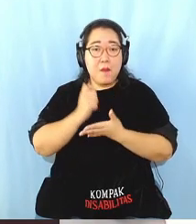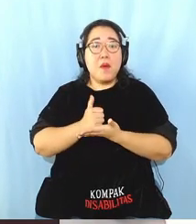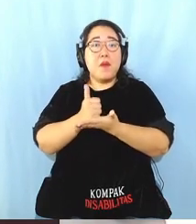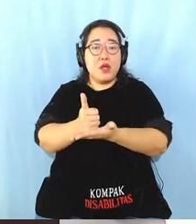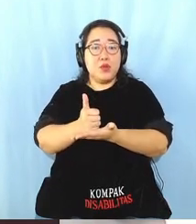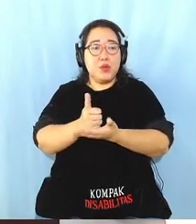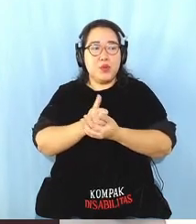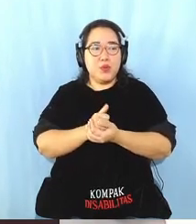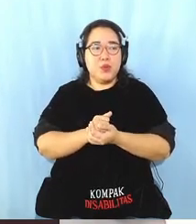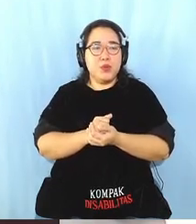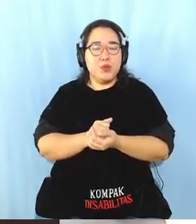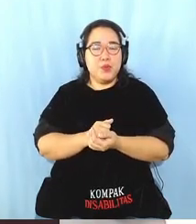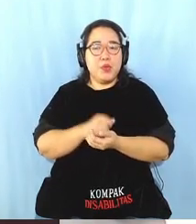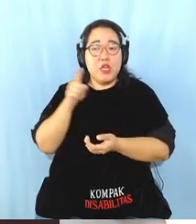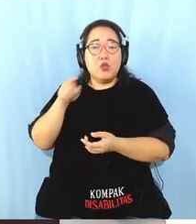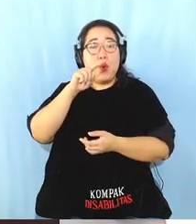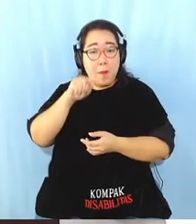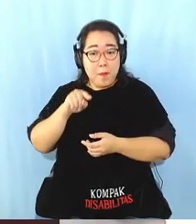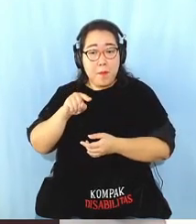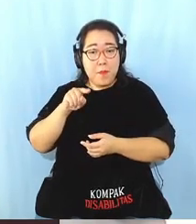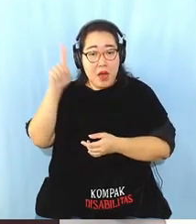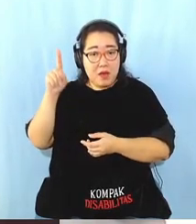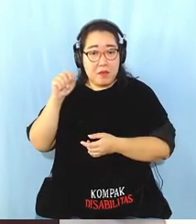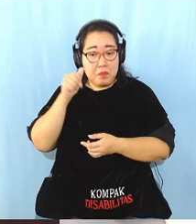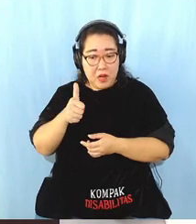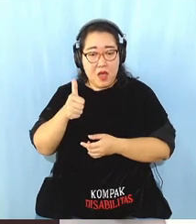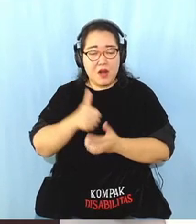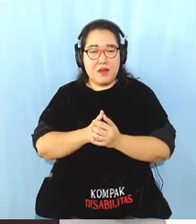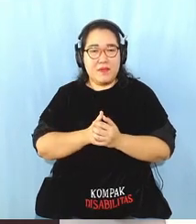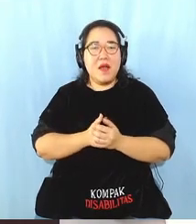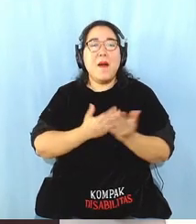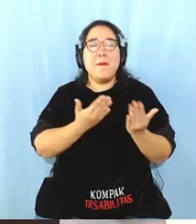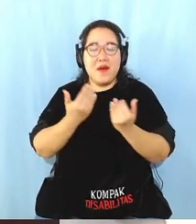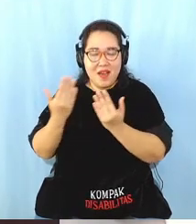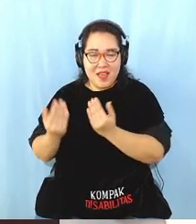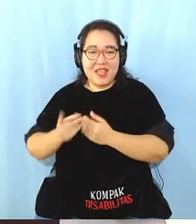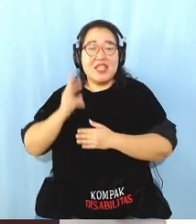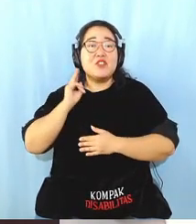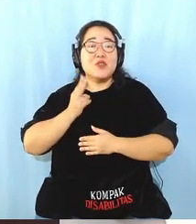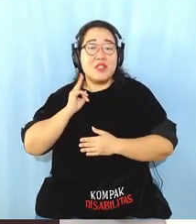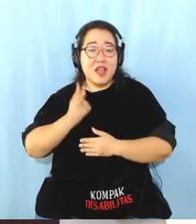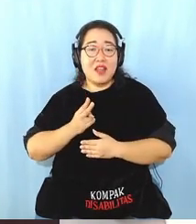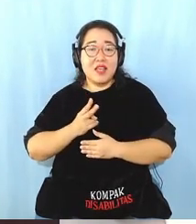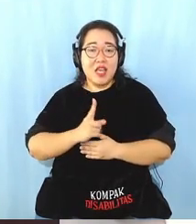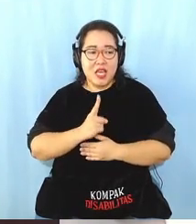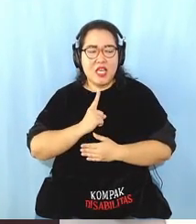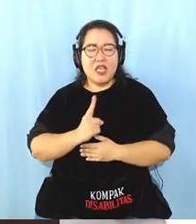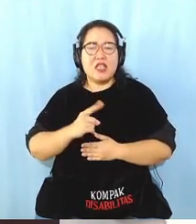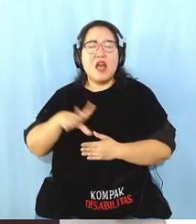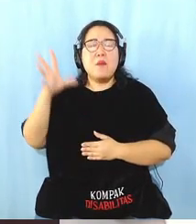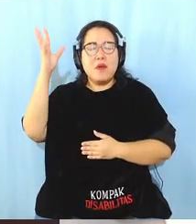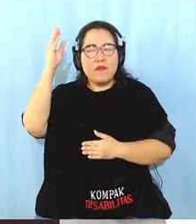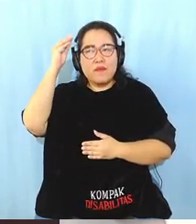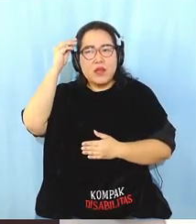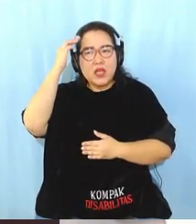Mari saudara-saudari, kita mengawali pekan suci ini sambil merenungkan betapa